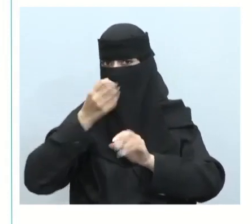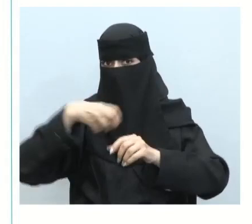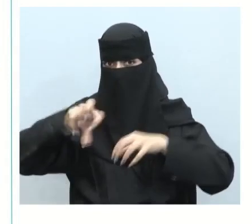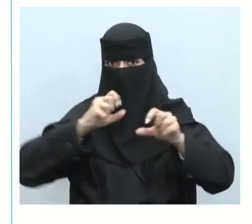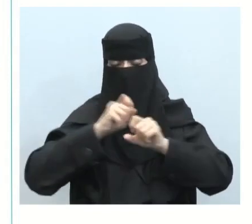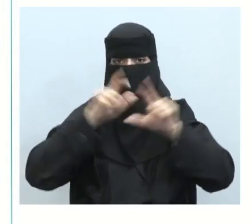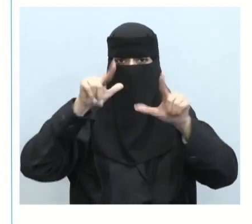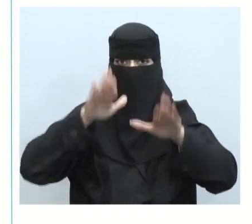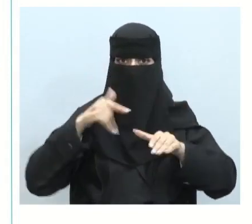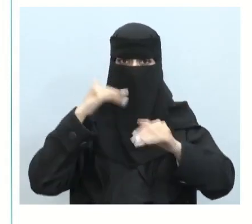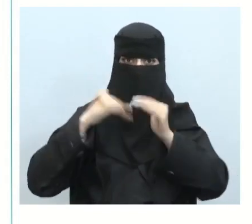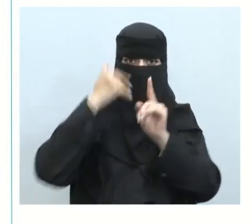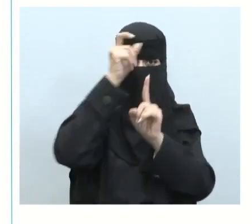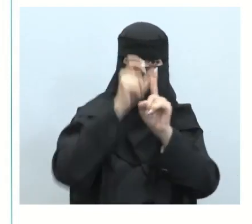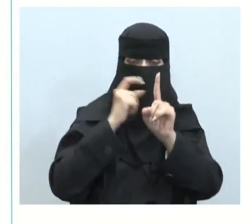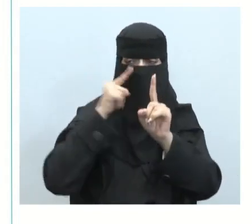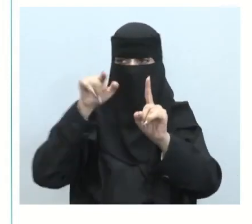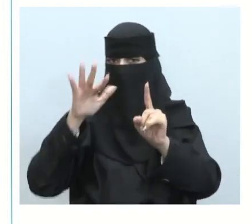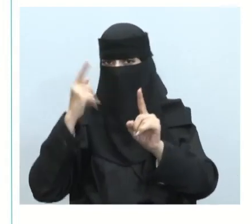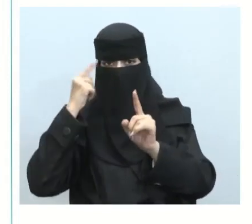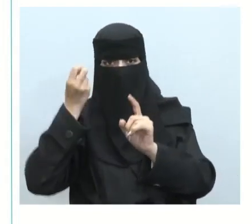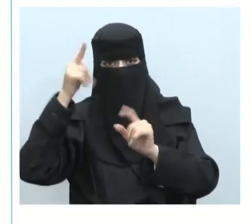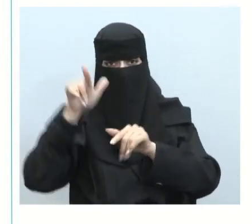وجهات نظر رواد هذه